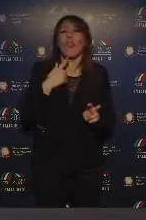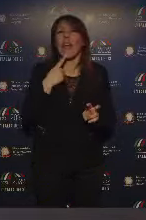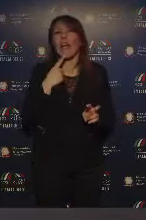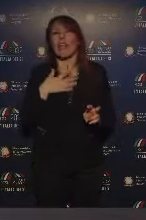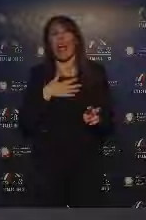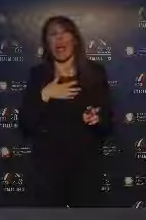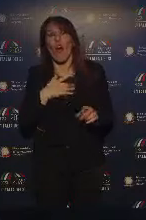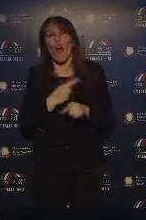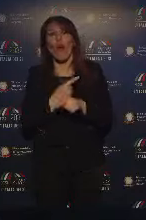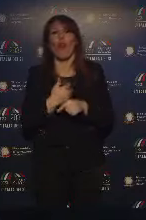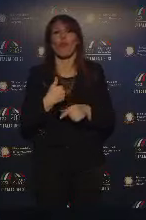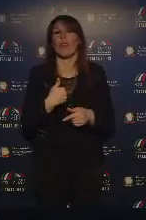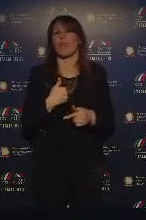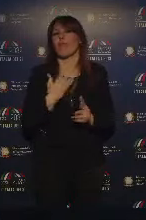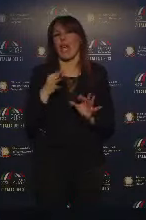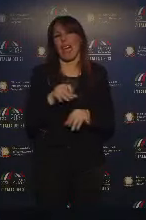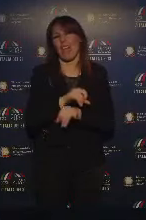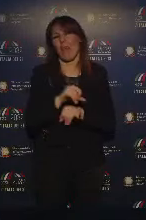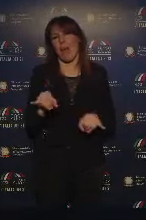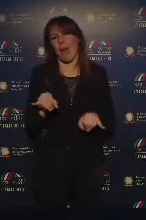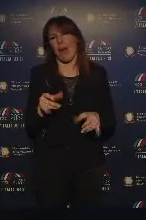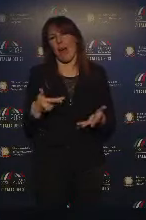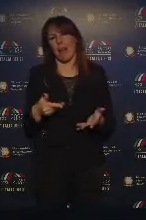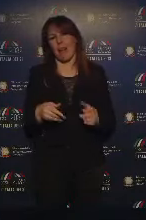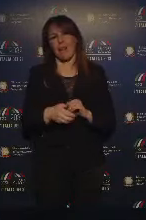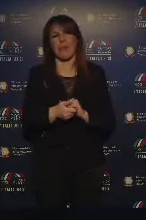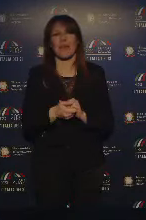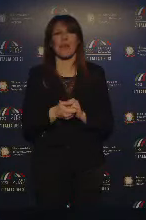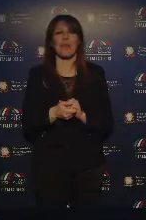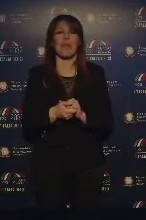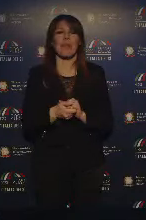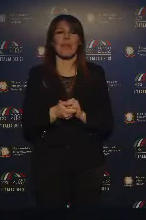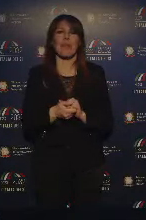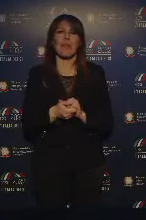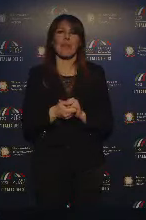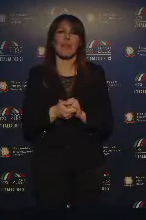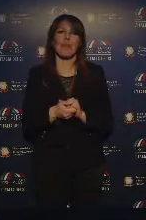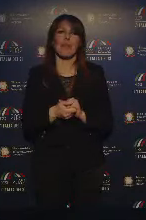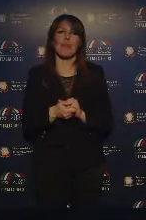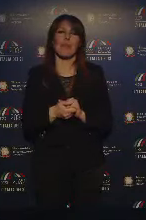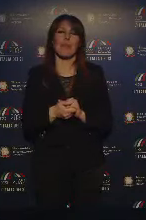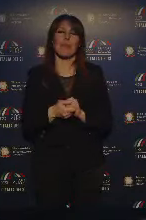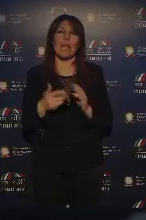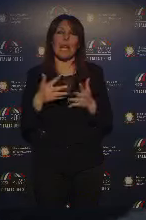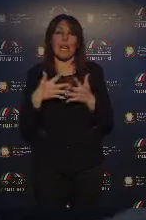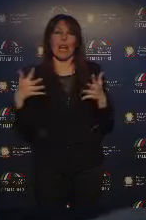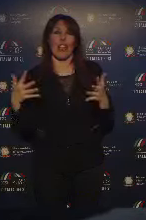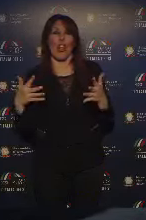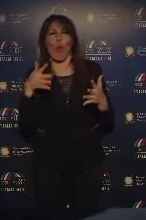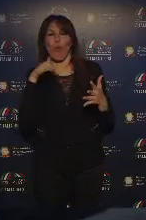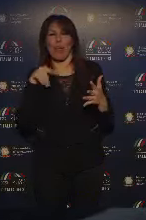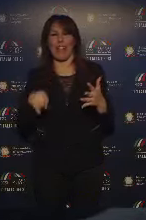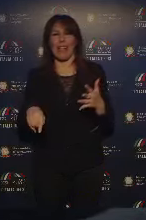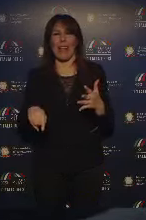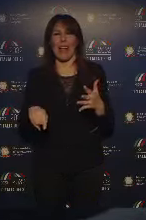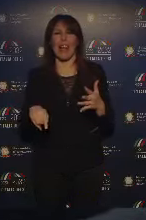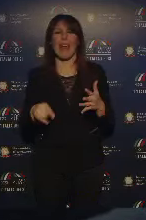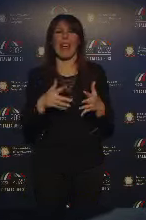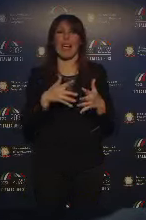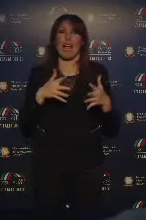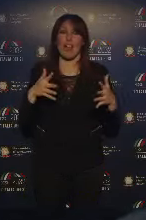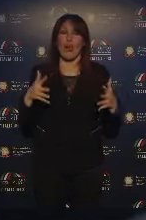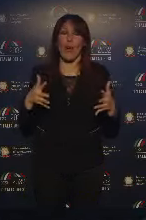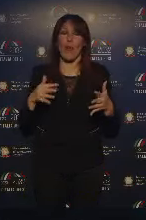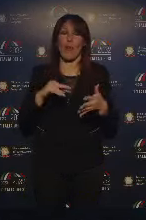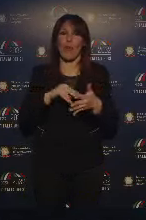arrivi da nessuna parte dal dalle grandi opere idrauliche alle grandi opere di